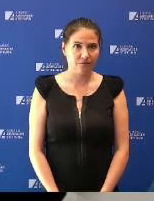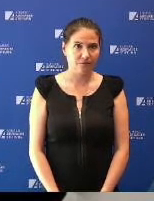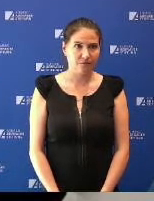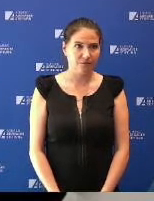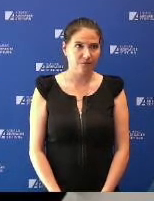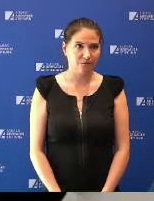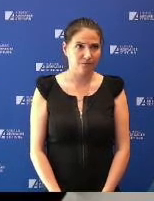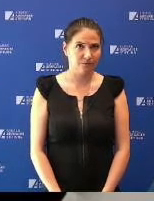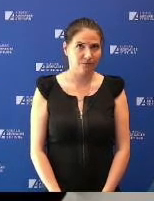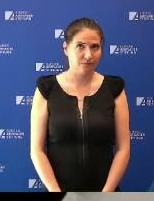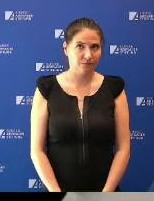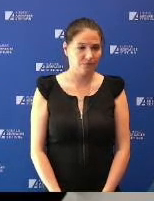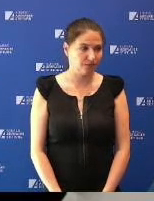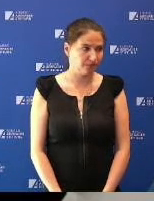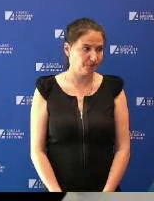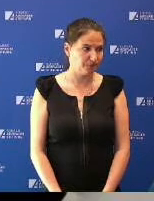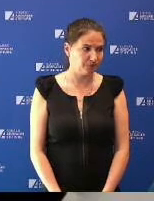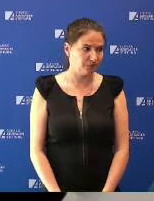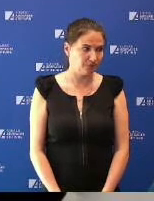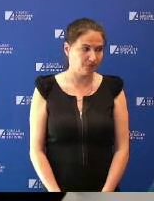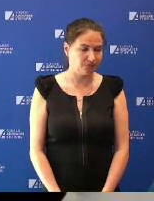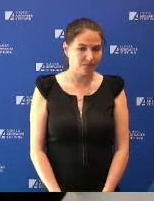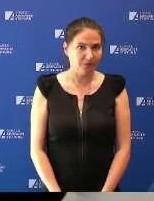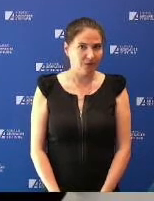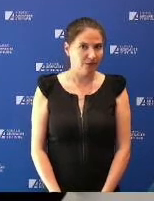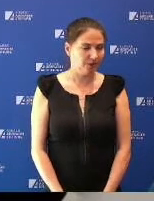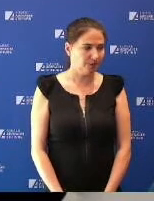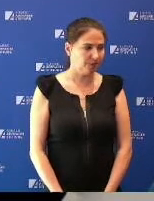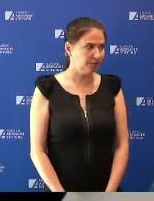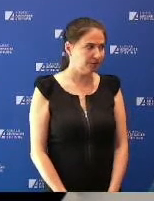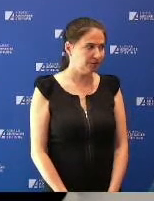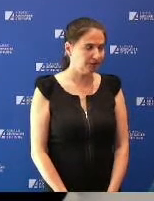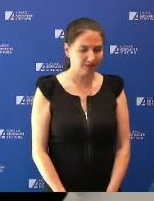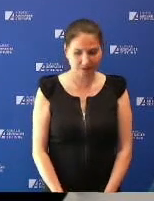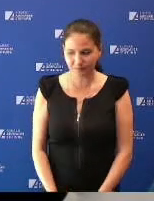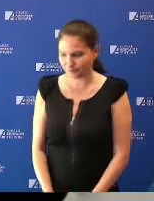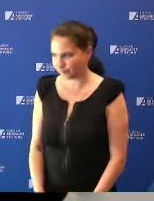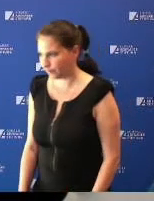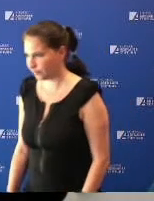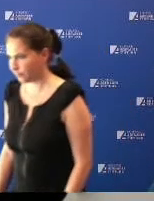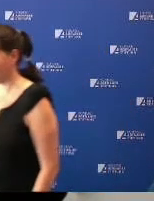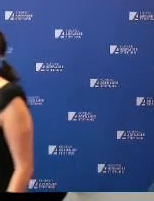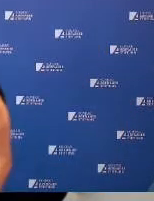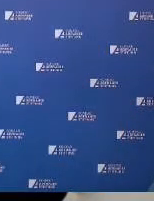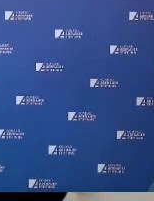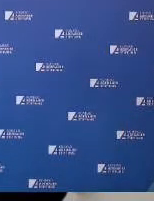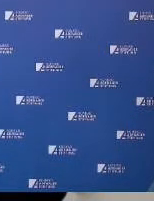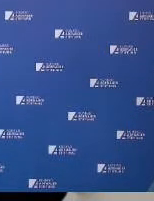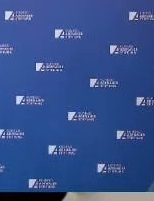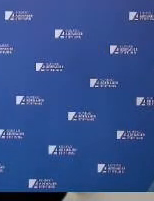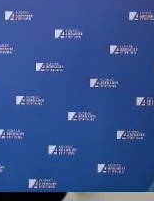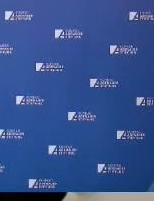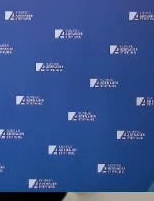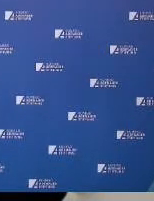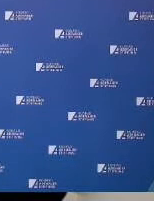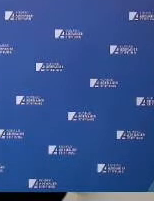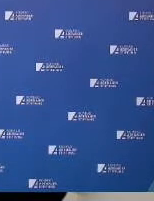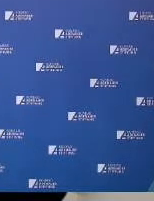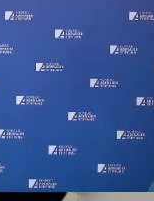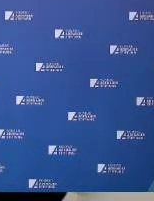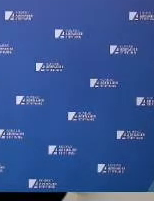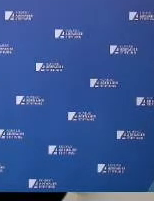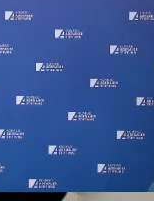Tests, wie wir die Technologie regulieren können. Das ist auch ein Problem, das haben wir im Video schon gesehen. Wie reguliert